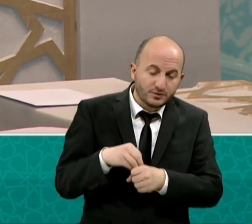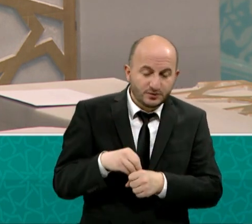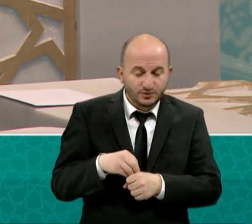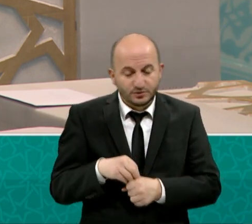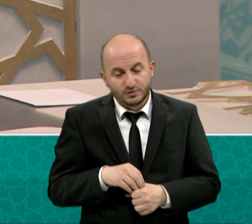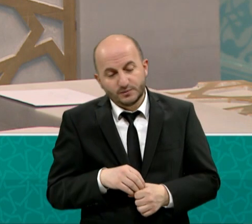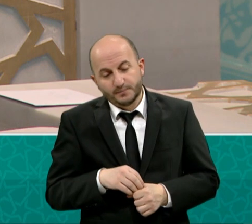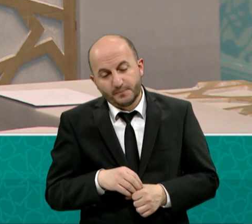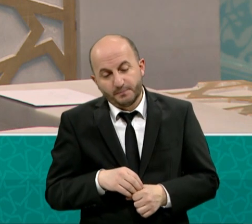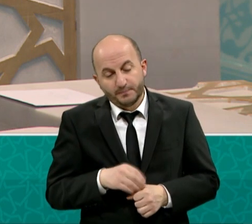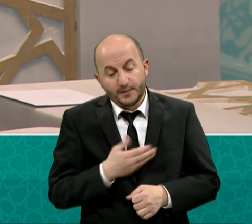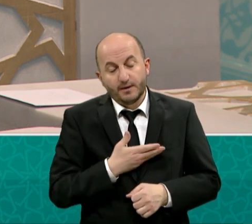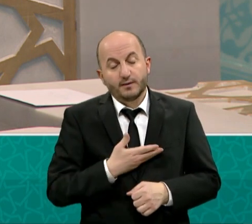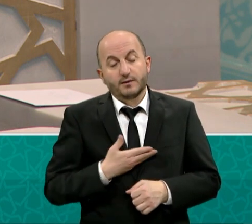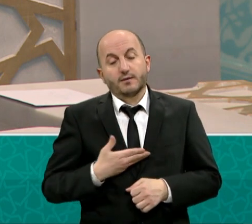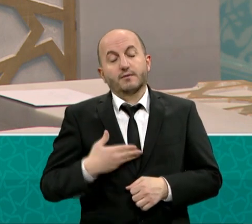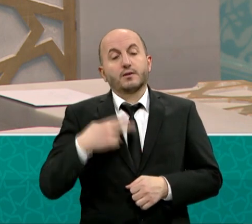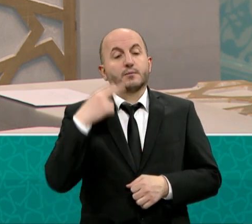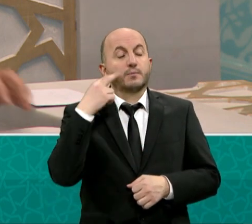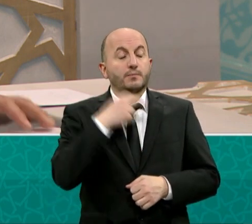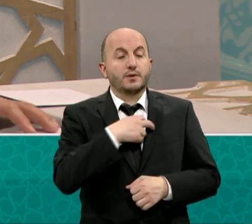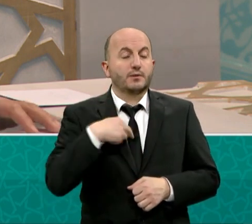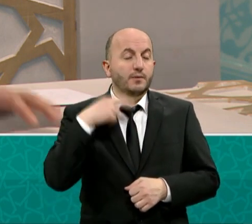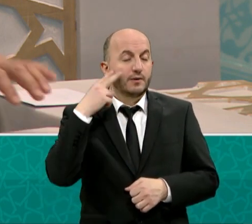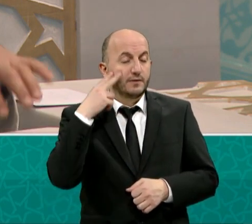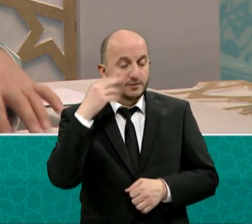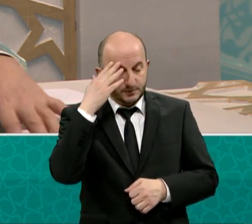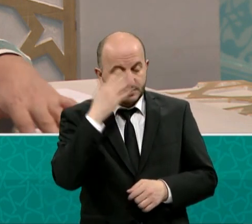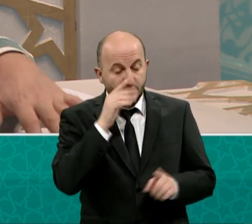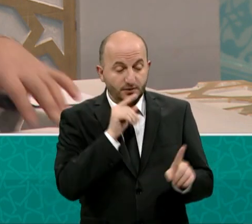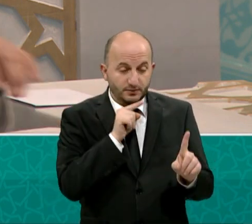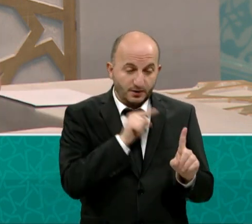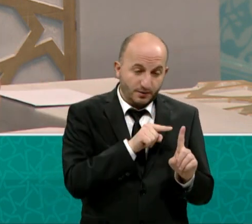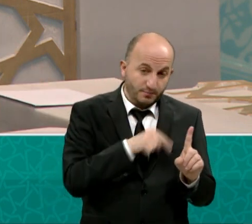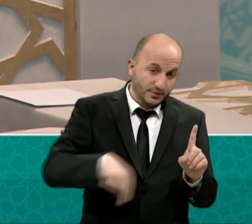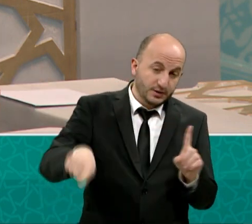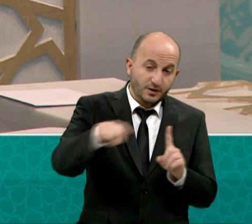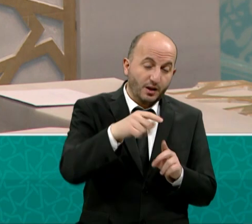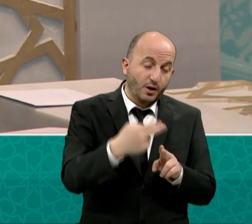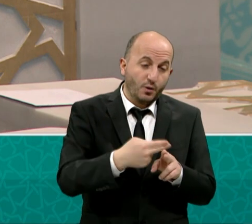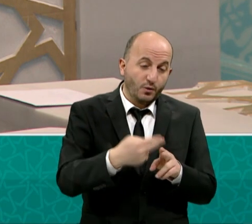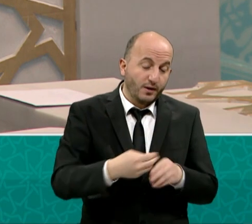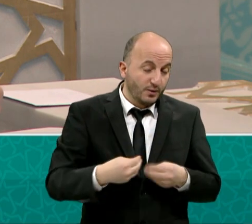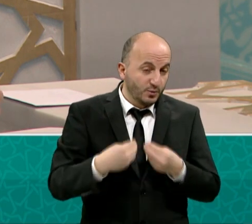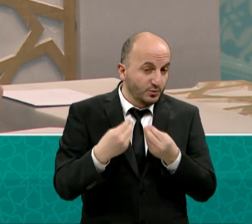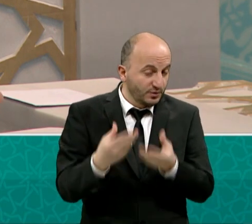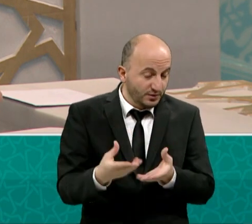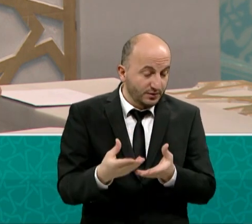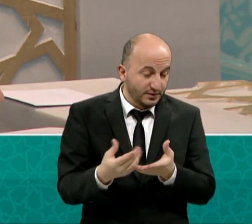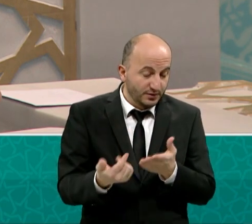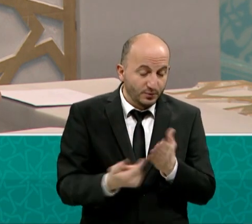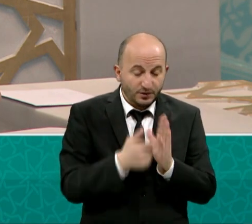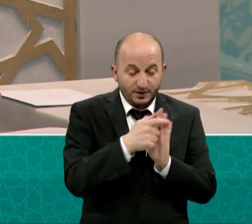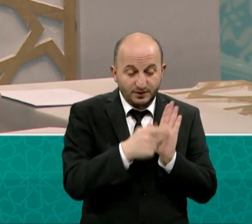Teala sevgili Peygamberimiz Aleyhisselatü Vesselam'ı bizlere örnek gösterirken o ayetlerden